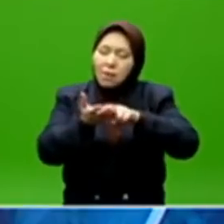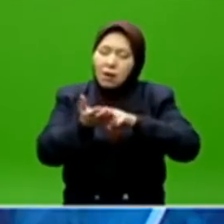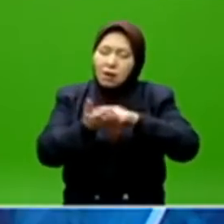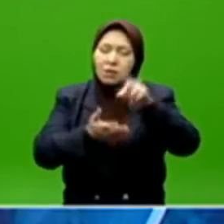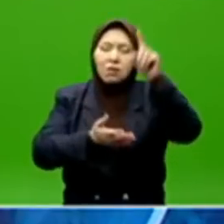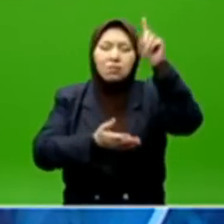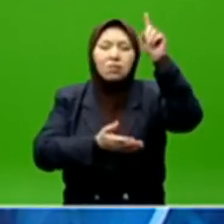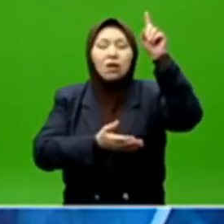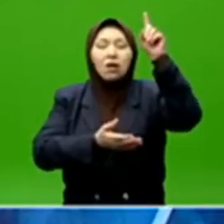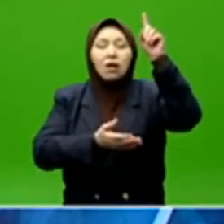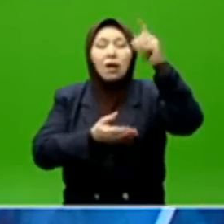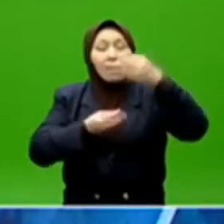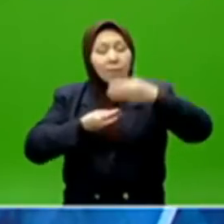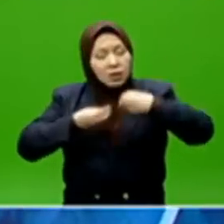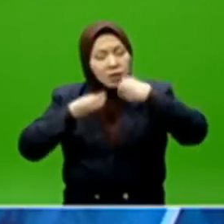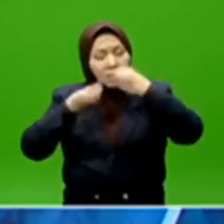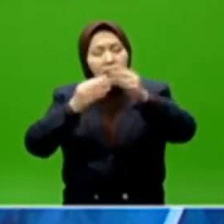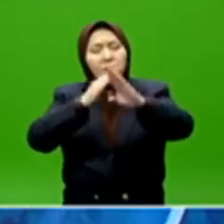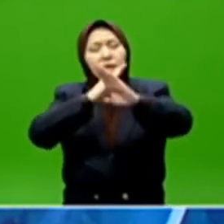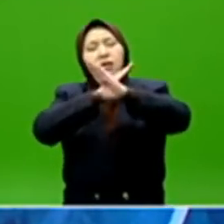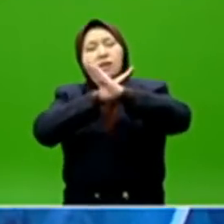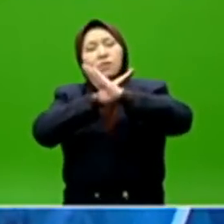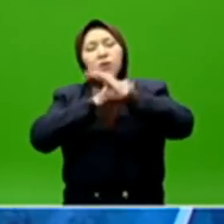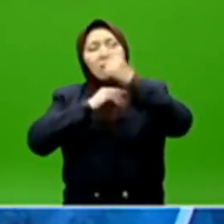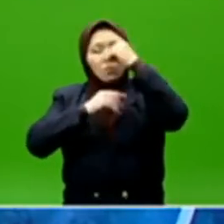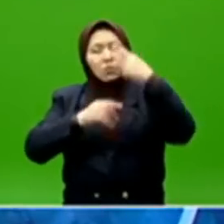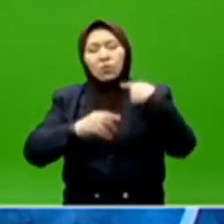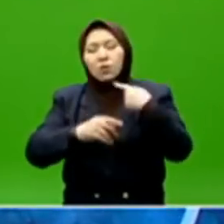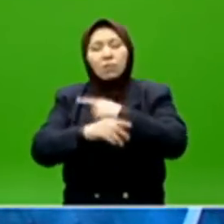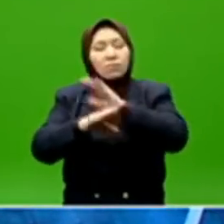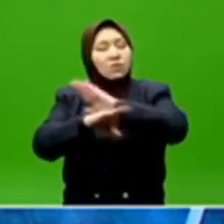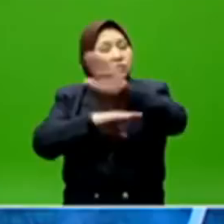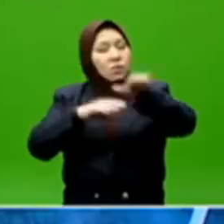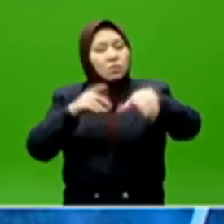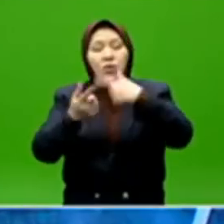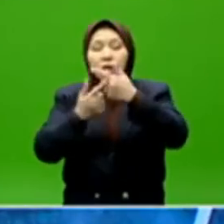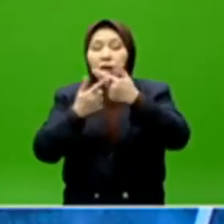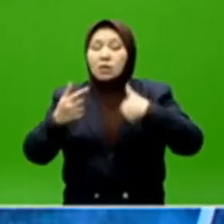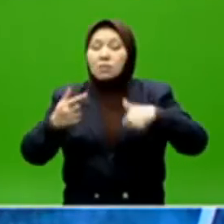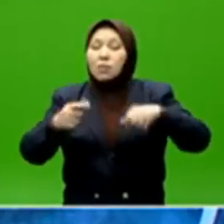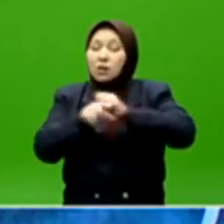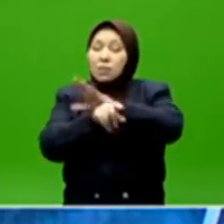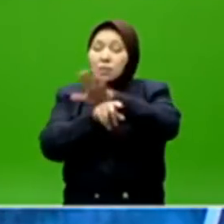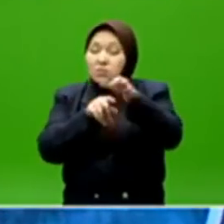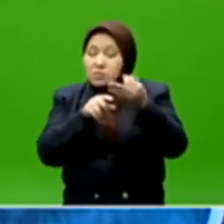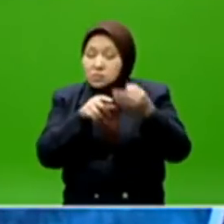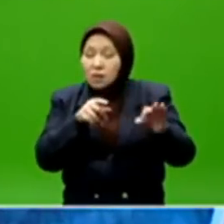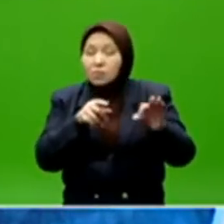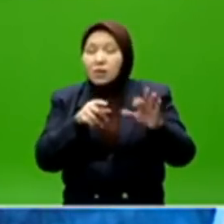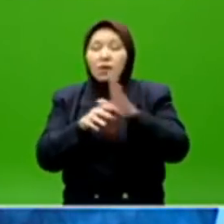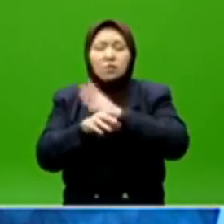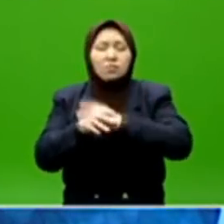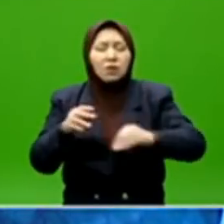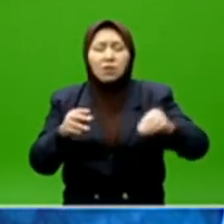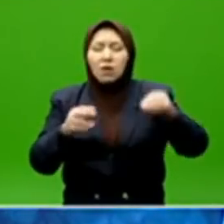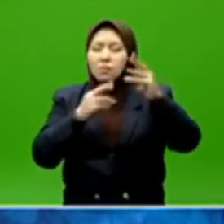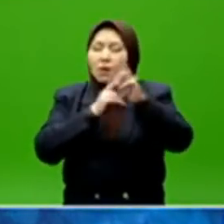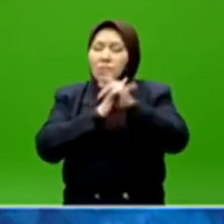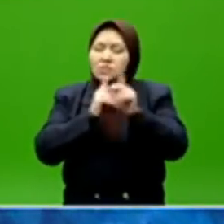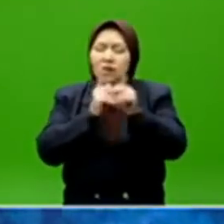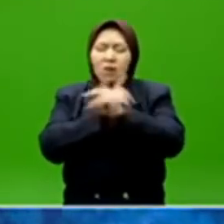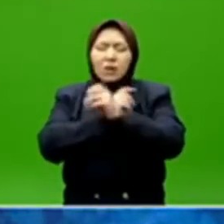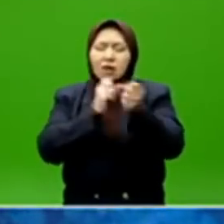Allah. Kurniakan perlindungan buat kami semuanya daripada wabak ini ya Allah. Ya Arhamar